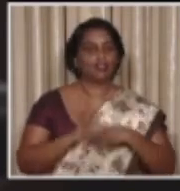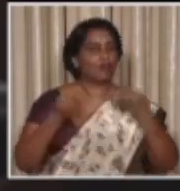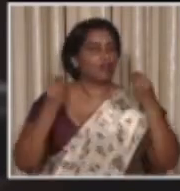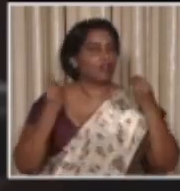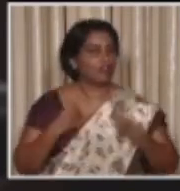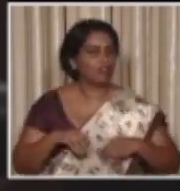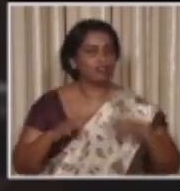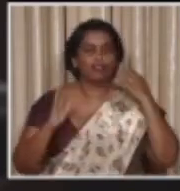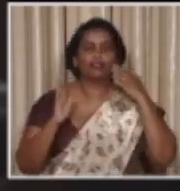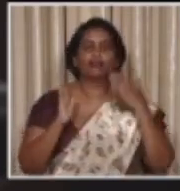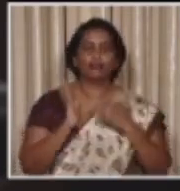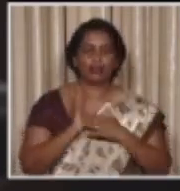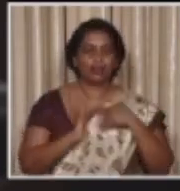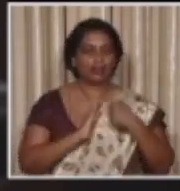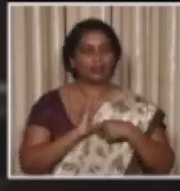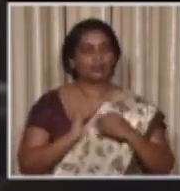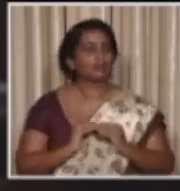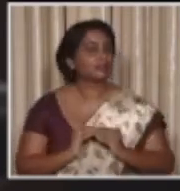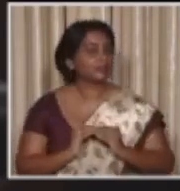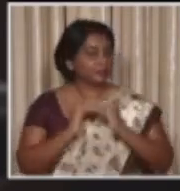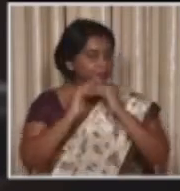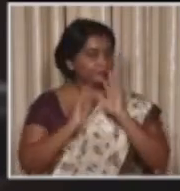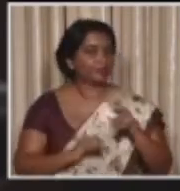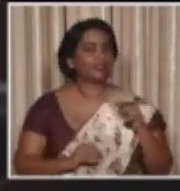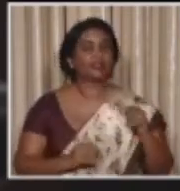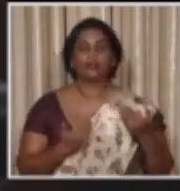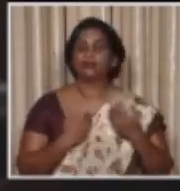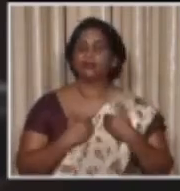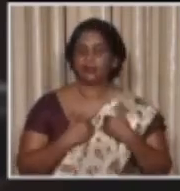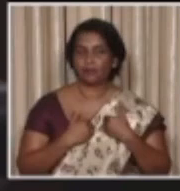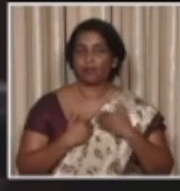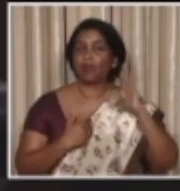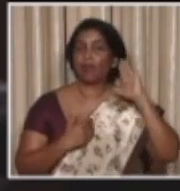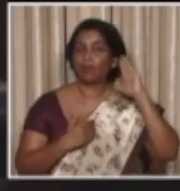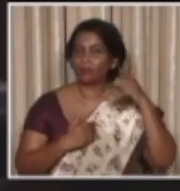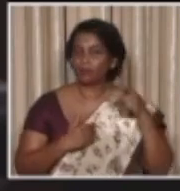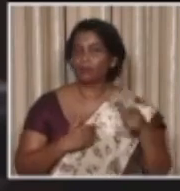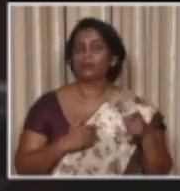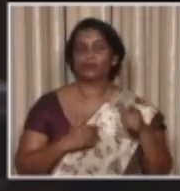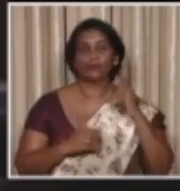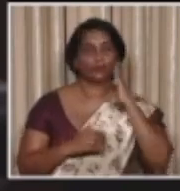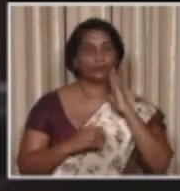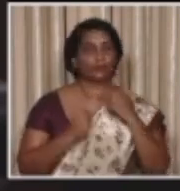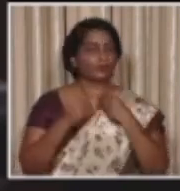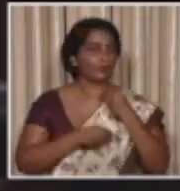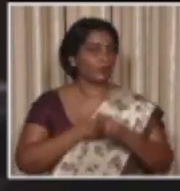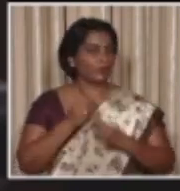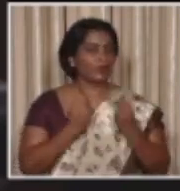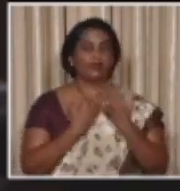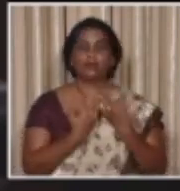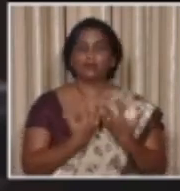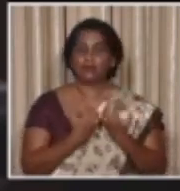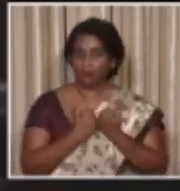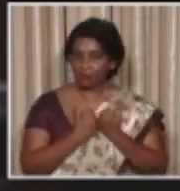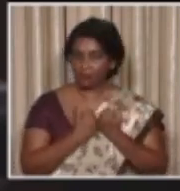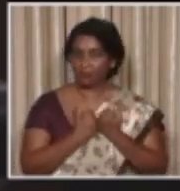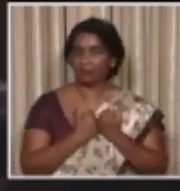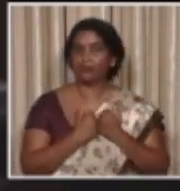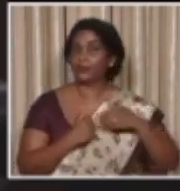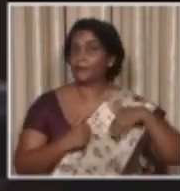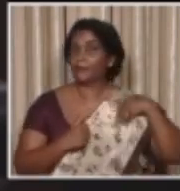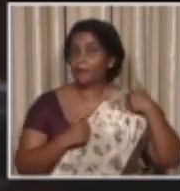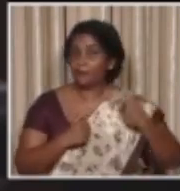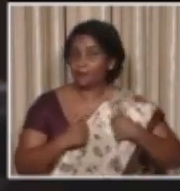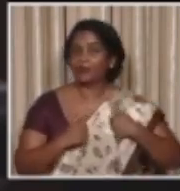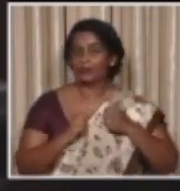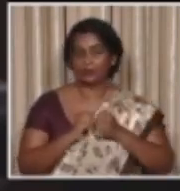බංගලොත්භාවයෙන් පසුව රට ගොඩනැගීමේදී අපිට විශේෂයෙන්ම විදේශ ආයෝජන ලබා ගැනීම ප්‍රධානම